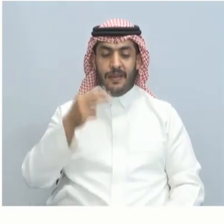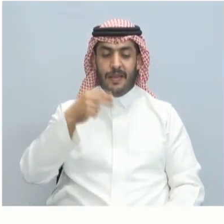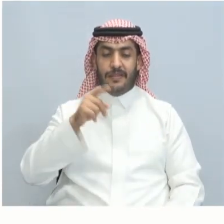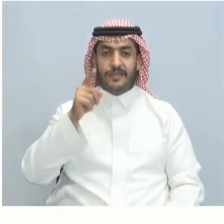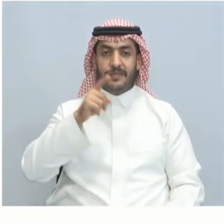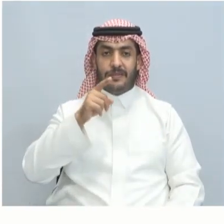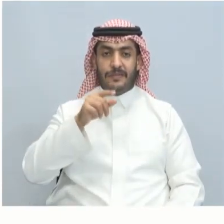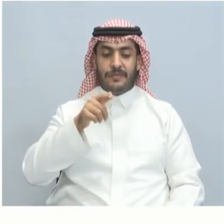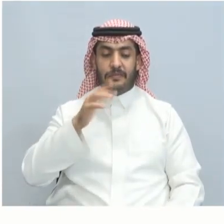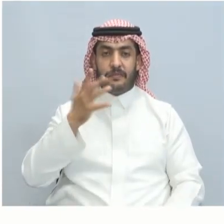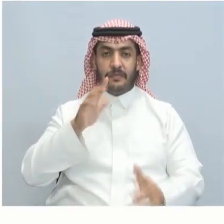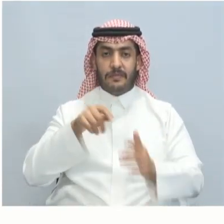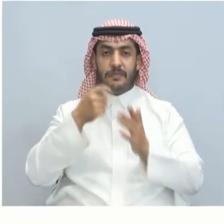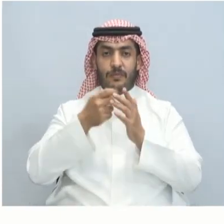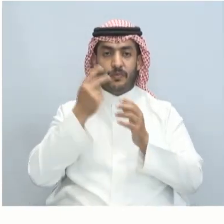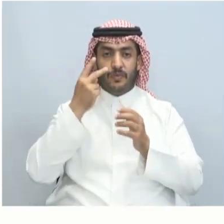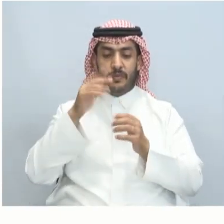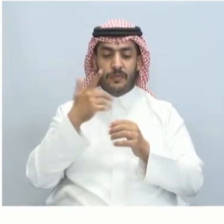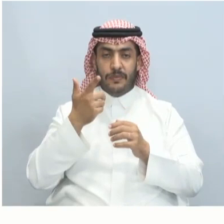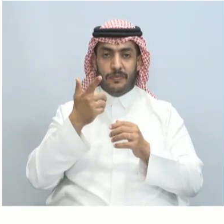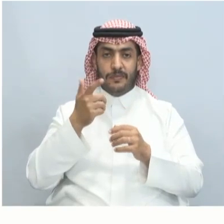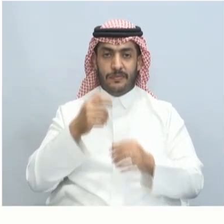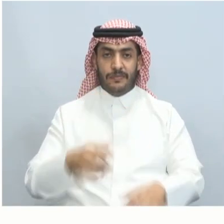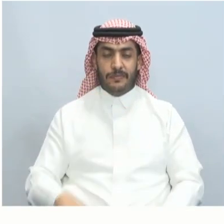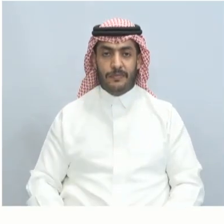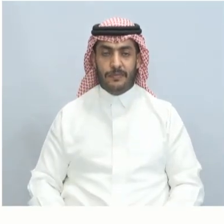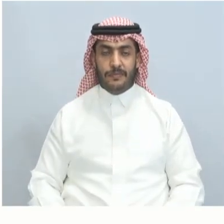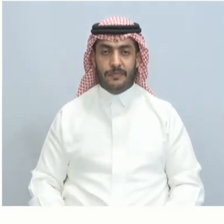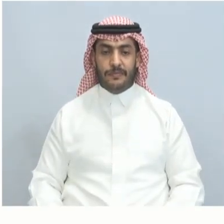شرطه ما هي احداثيات هذا الراس